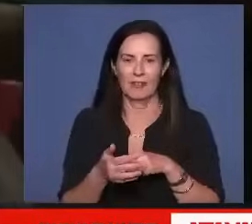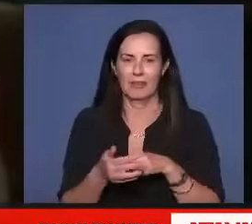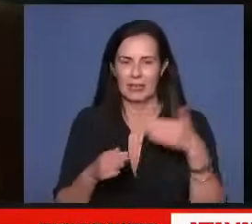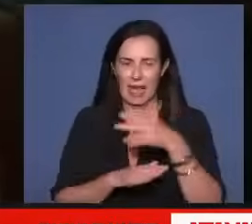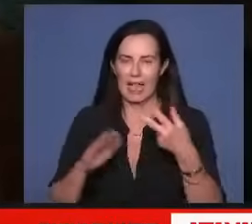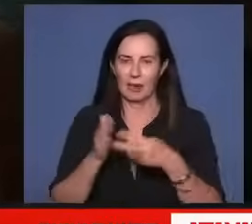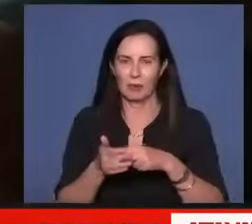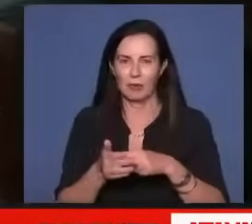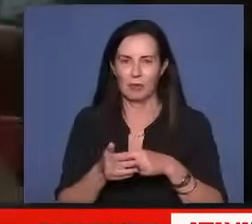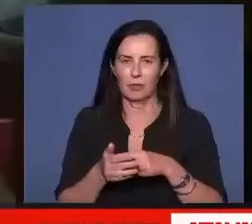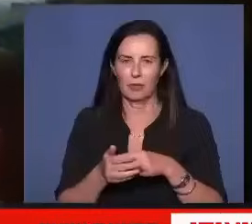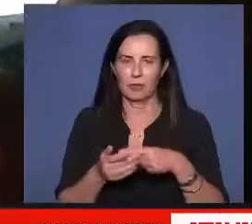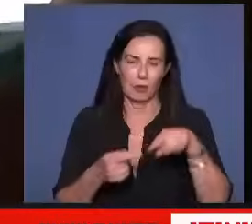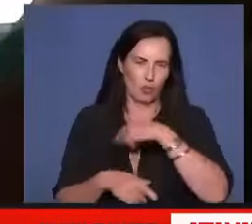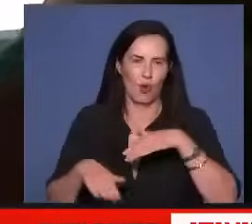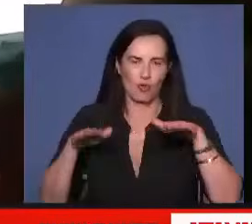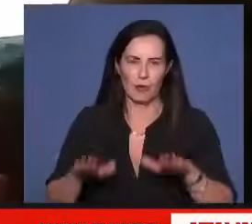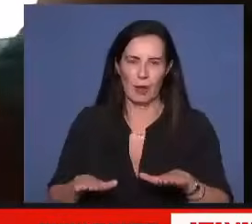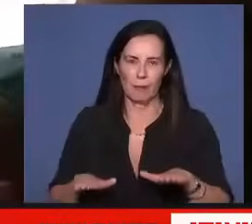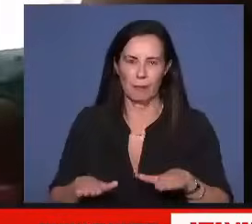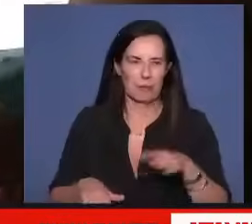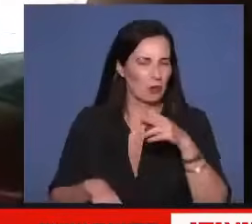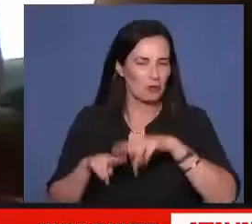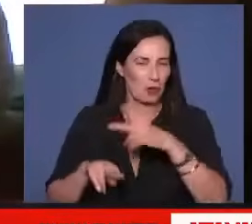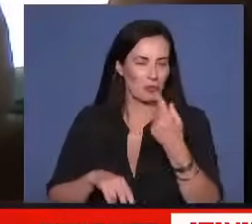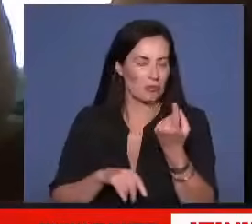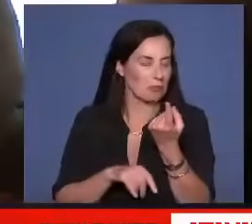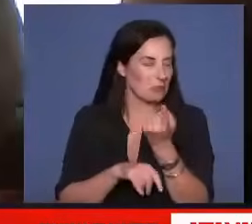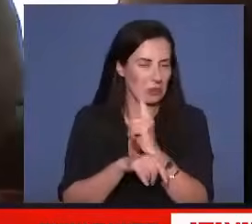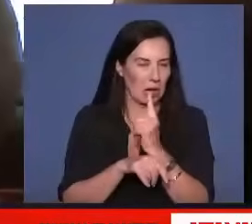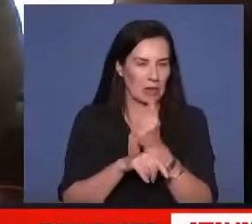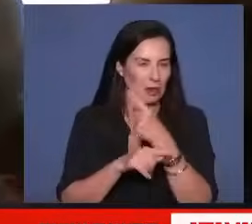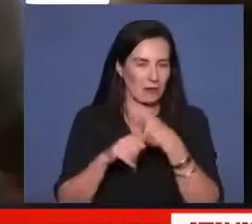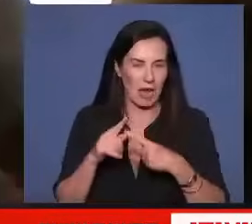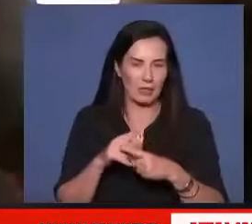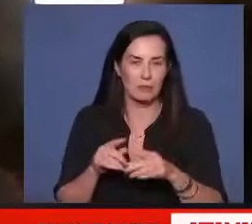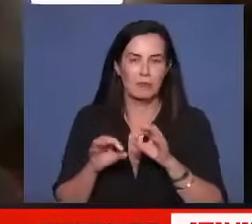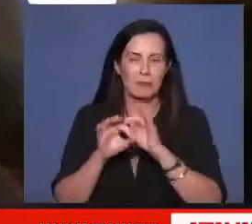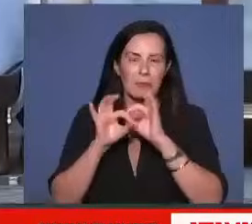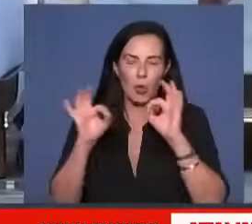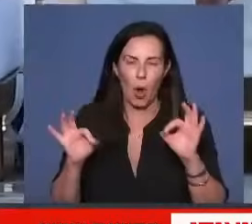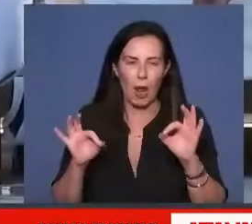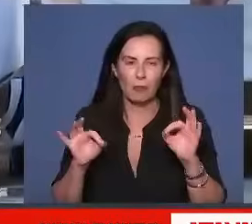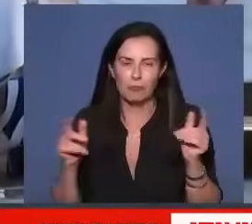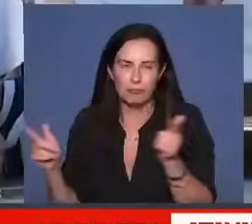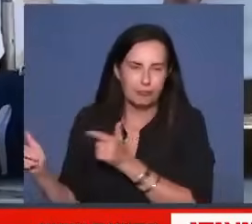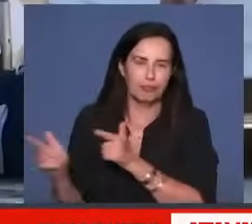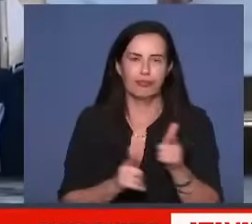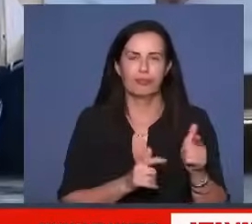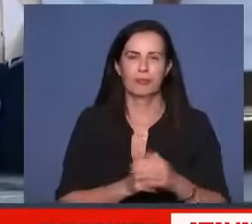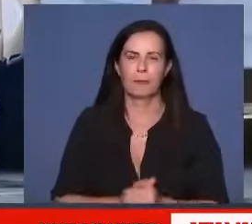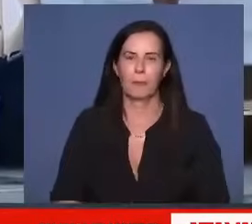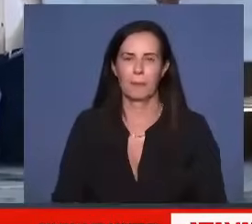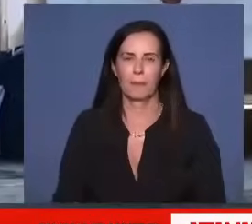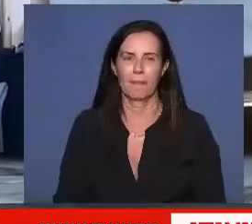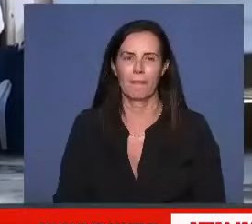פנימי, יושבים, גם היינו שם דקה וחצי ופתאום היה צרור בפנים.